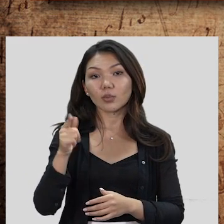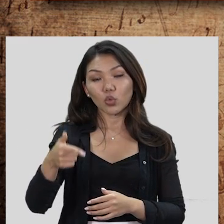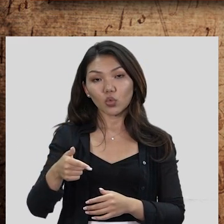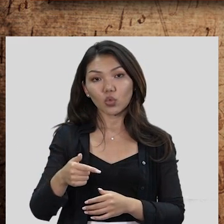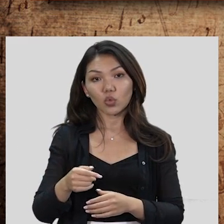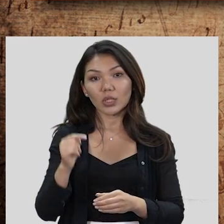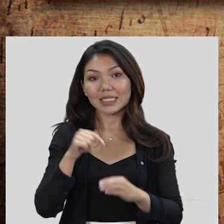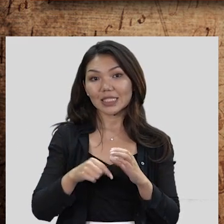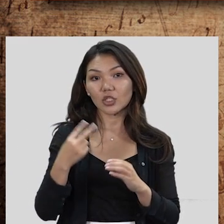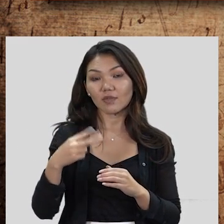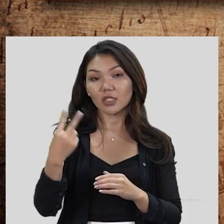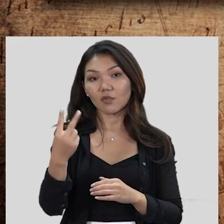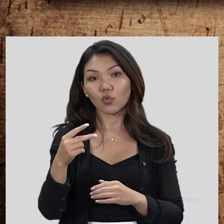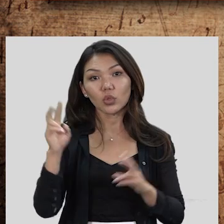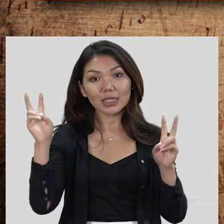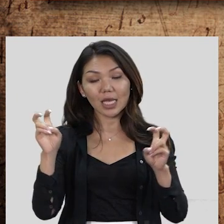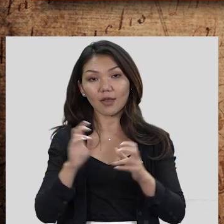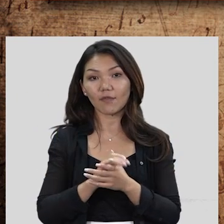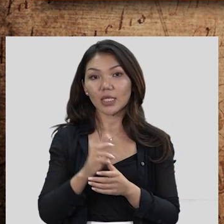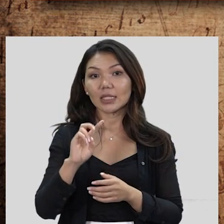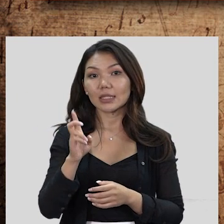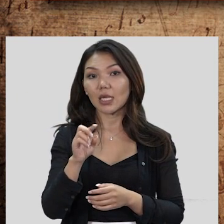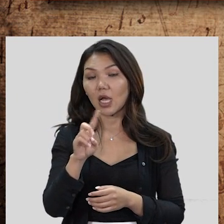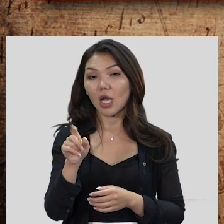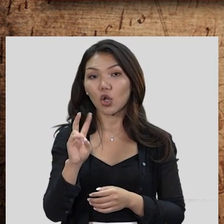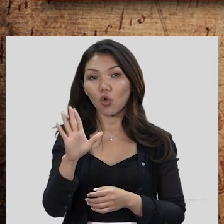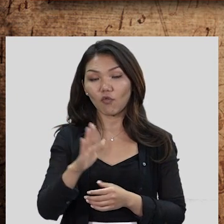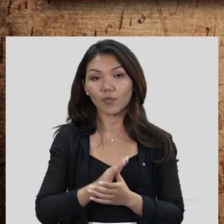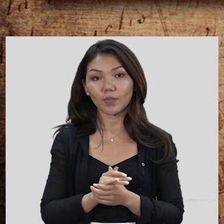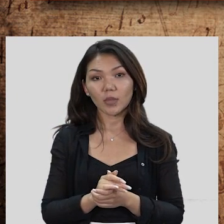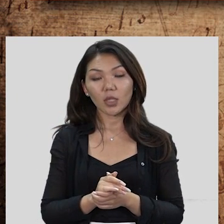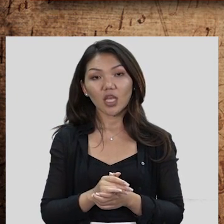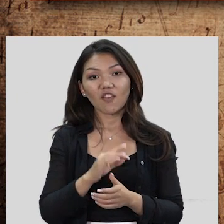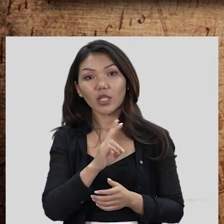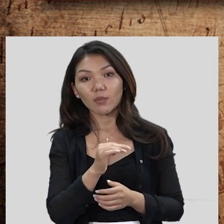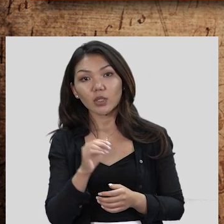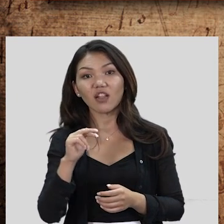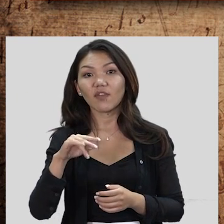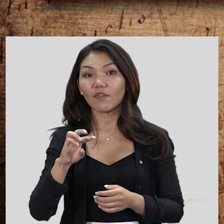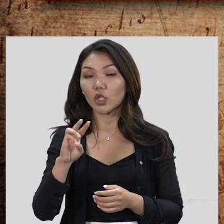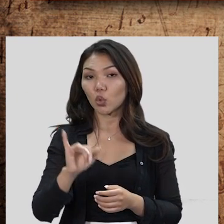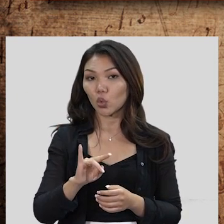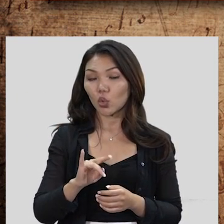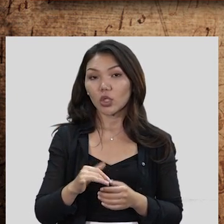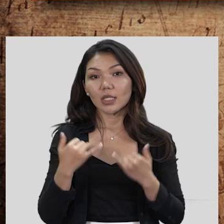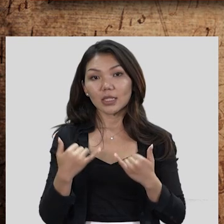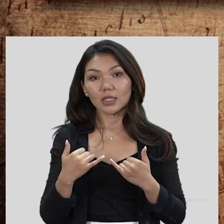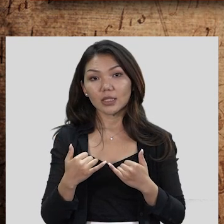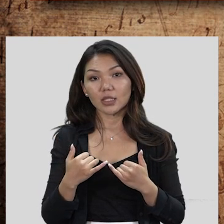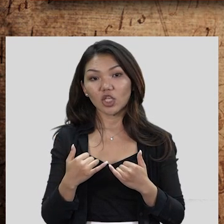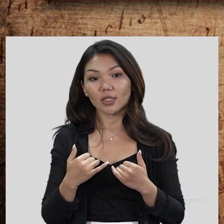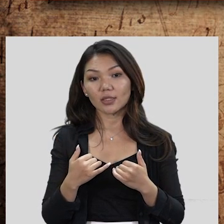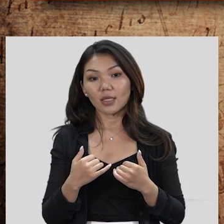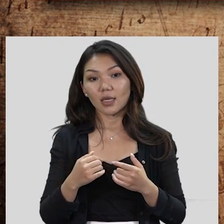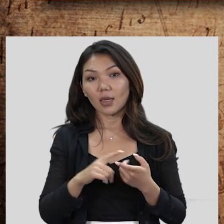двух знаков согласных букв удобных для письма и запоминания и на финикийском алфавиты восходят все многочисленные ныне систем алфавитного письма